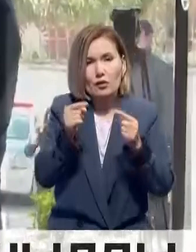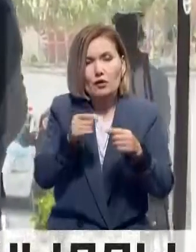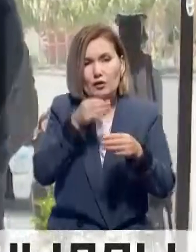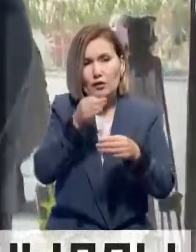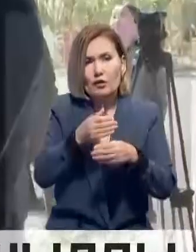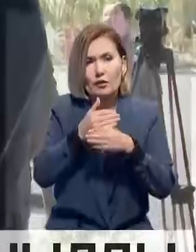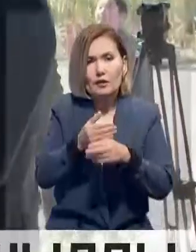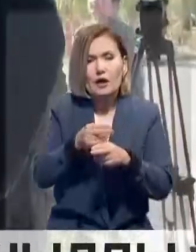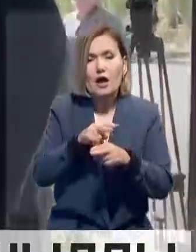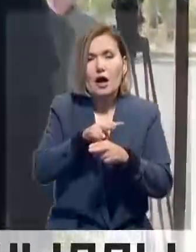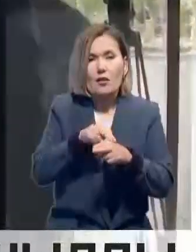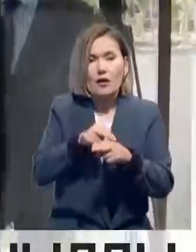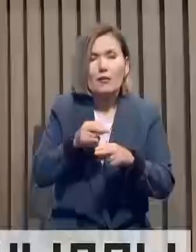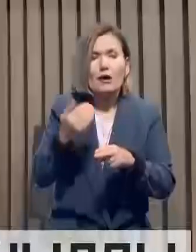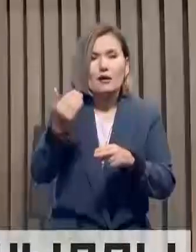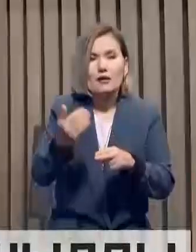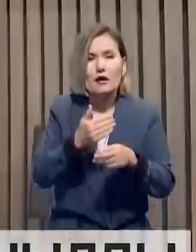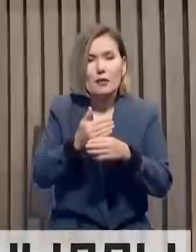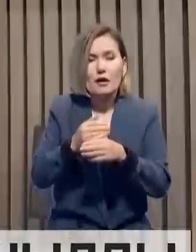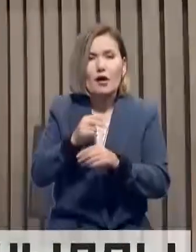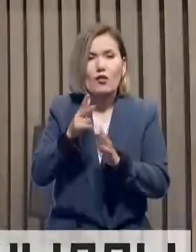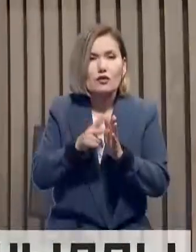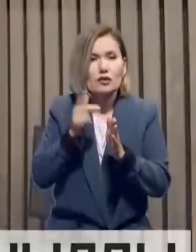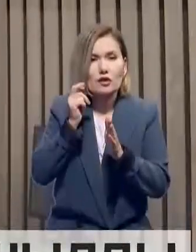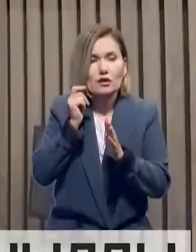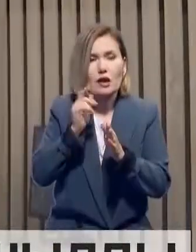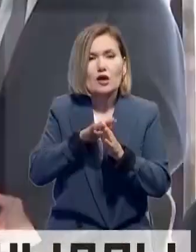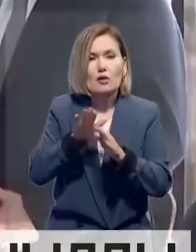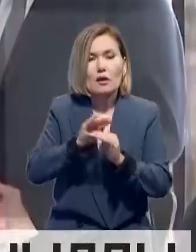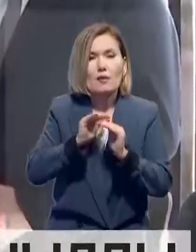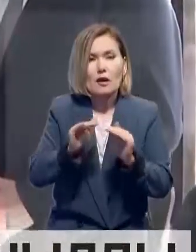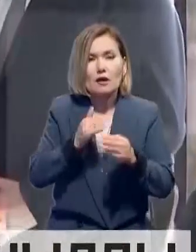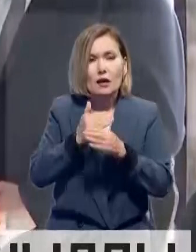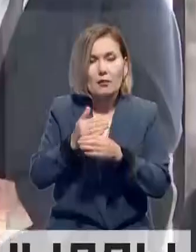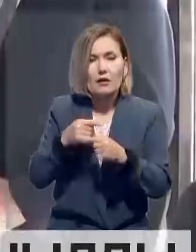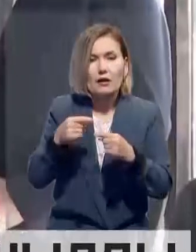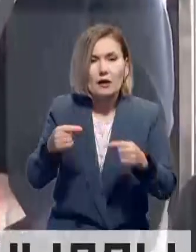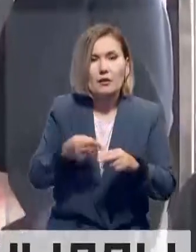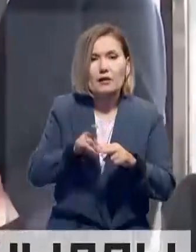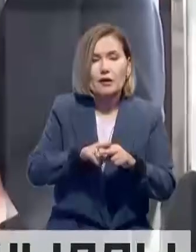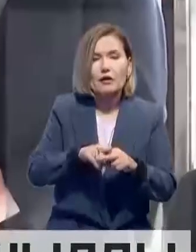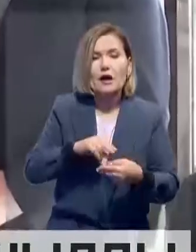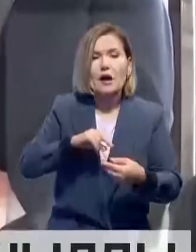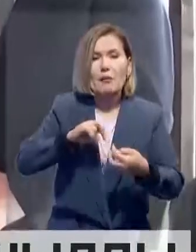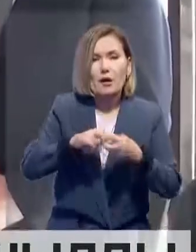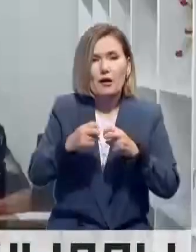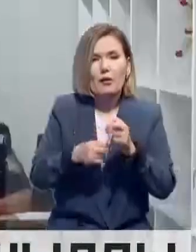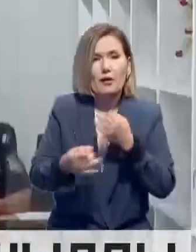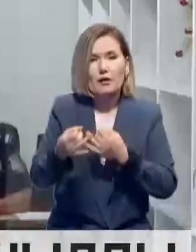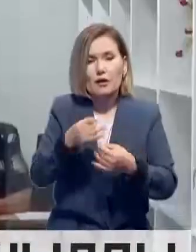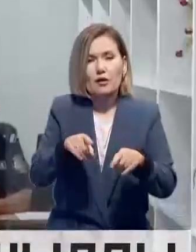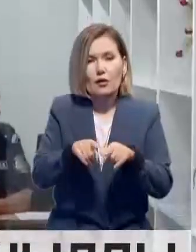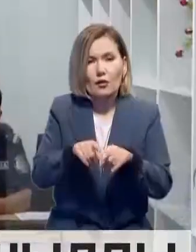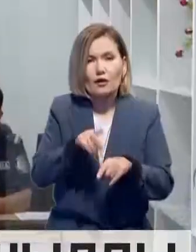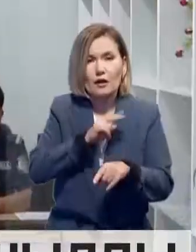береді. Учаскелік кәмелетке толмағандар істері жөніндегі инспекторлар, көші-қон қызметі, әкімшілік практика және пробация қызметкері де